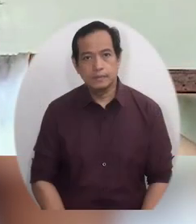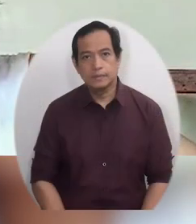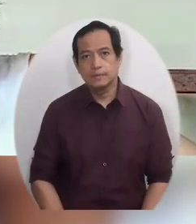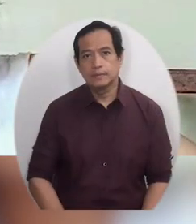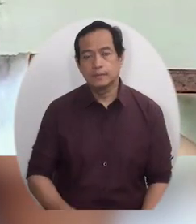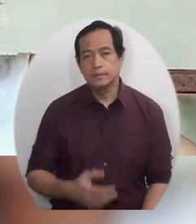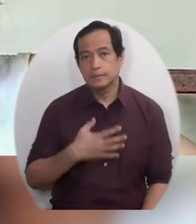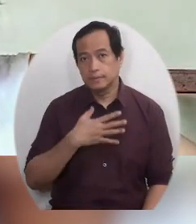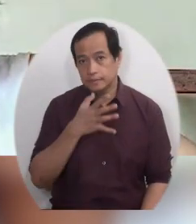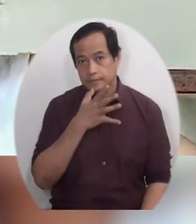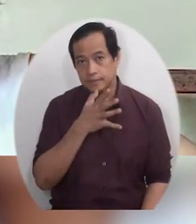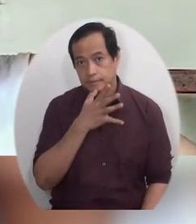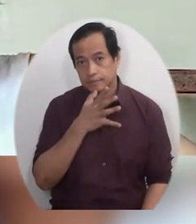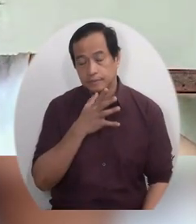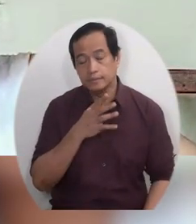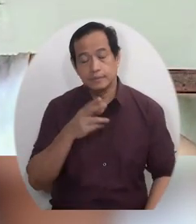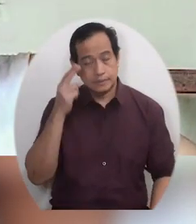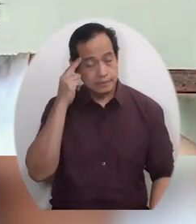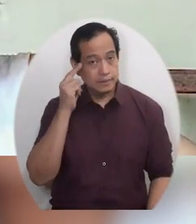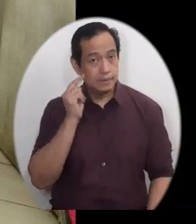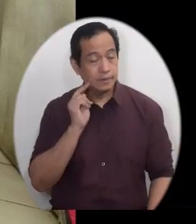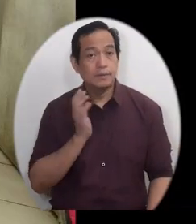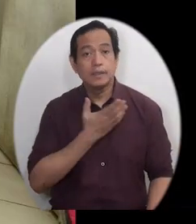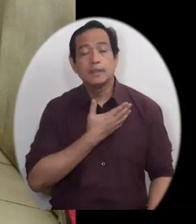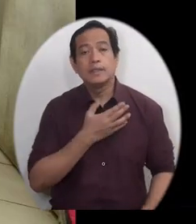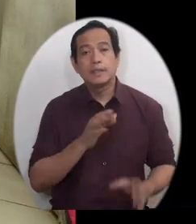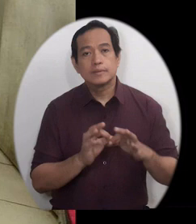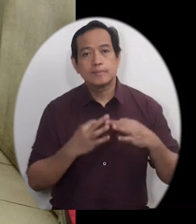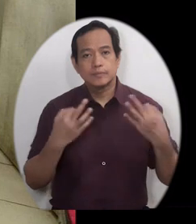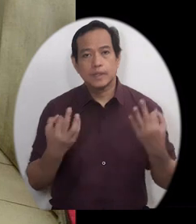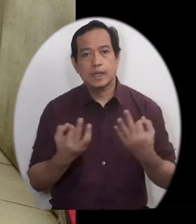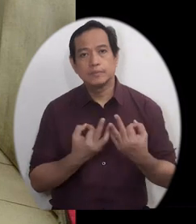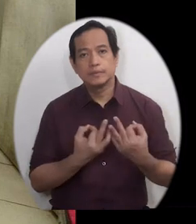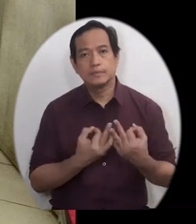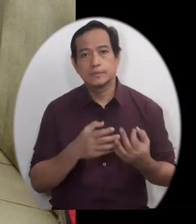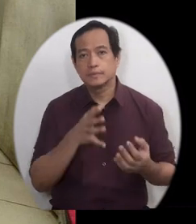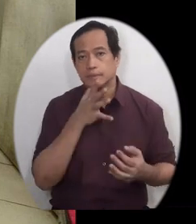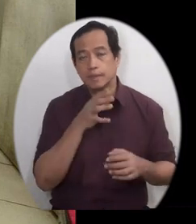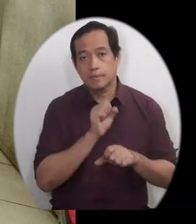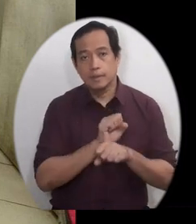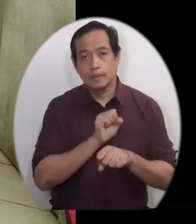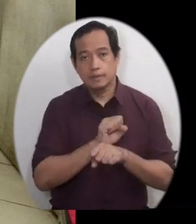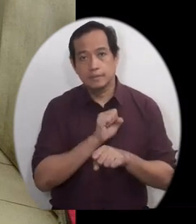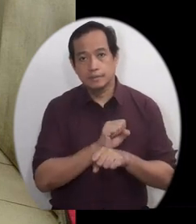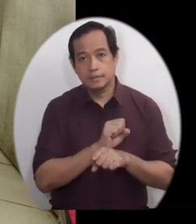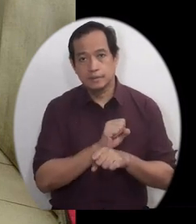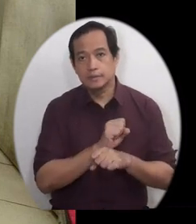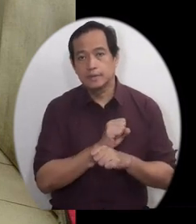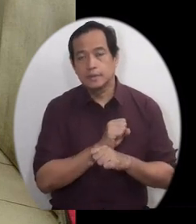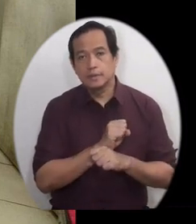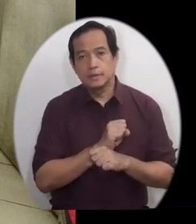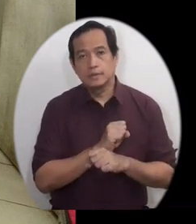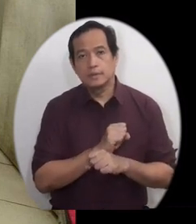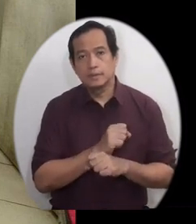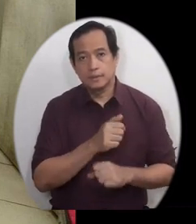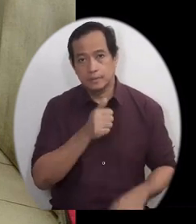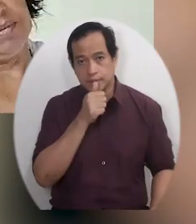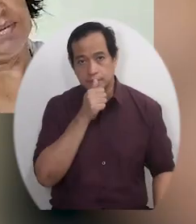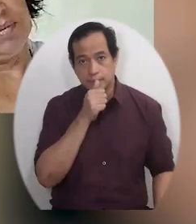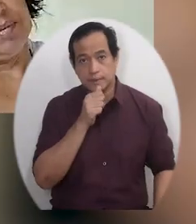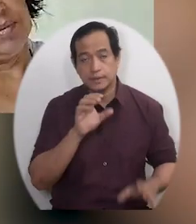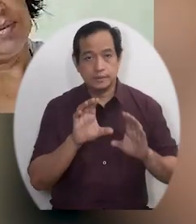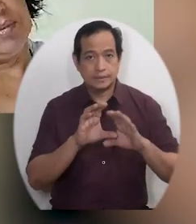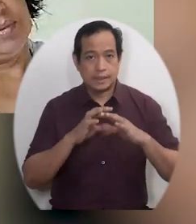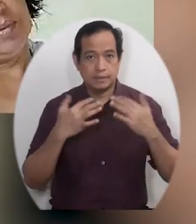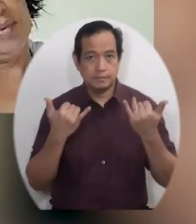Mama po yung breadwinner ng aming pamilya. Nagtatrabaho si Mama sa isang private